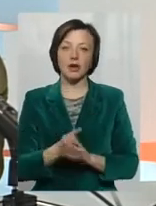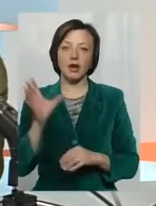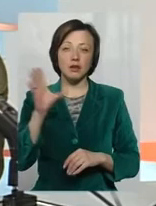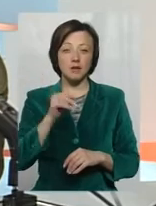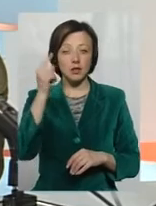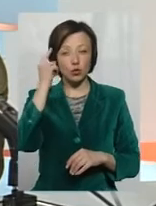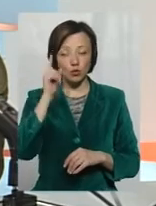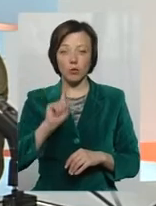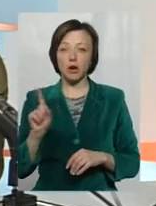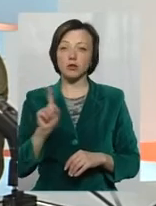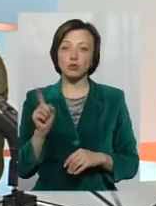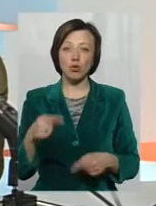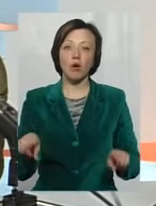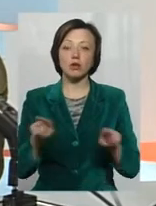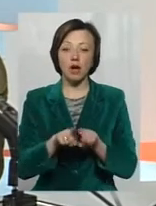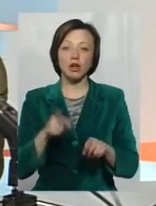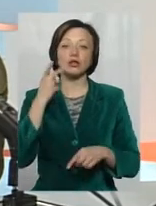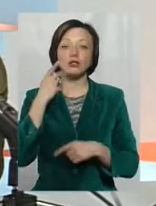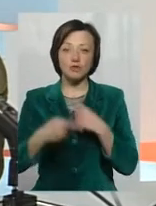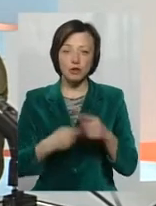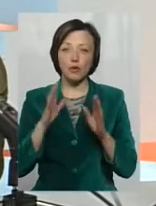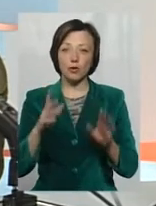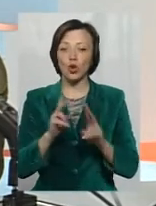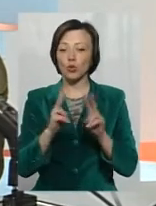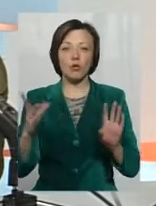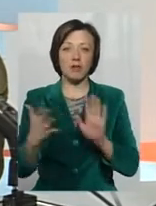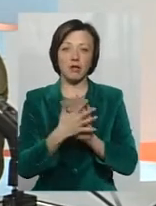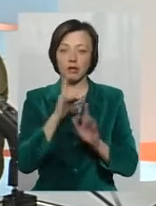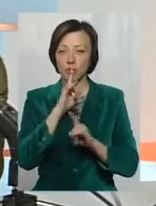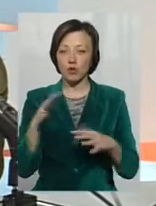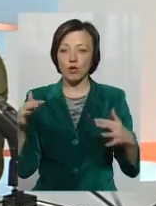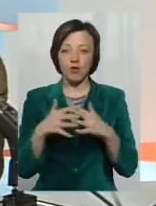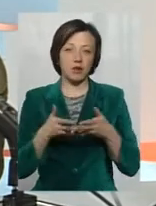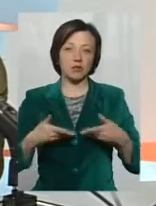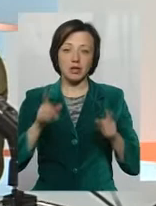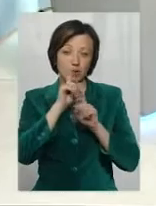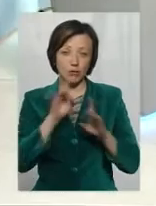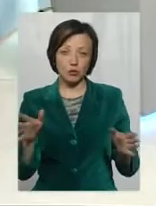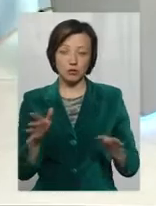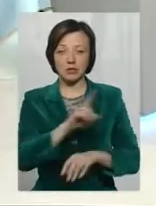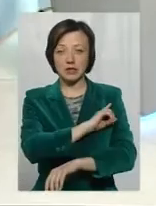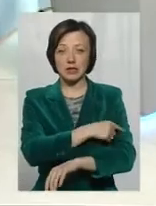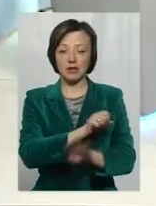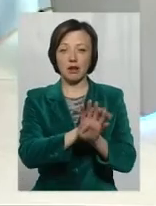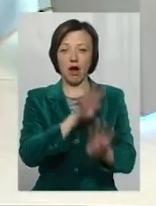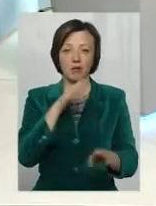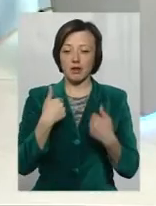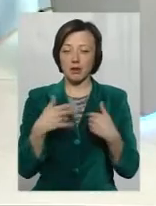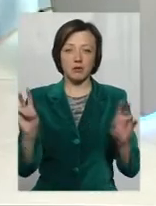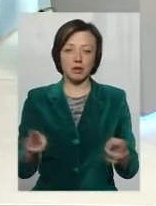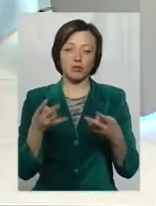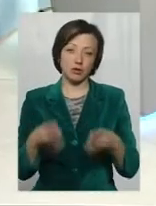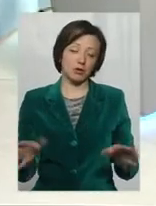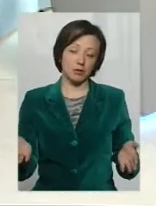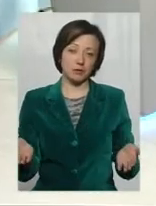думали, що так воно завжди буде. Ніхто на нас нападати не буде, воювати ми не будемо. Сильна армія нам не потрібна.